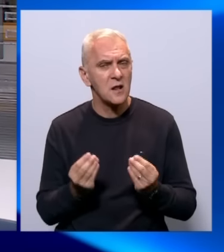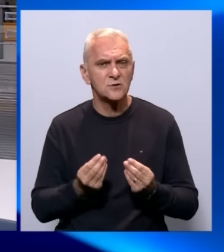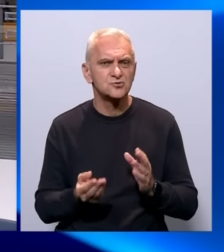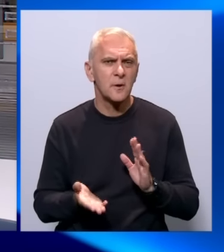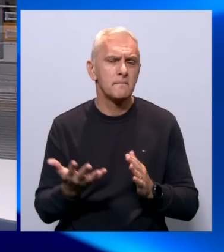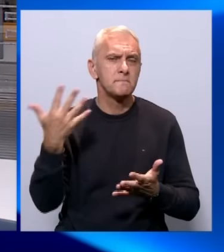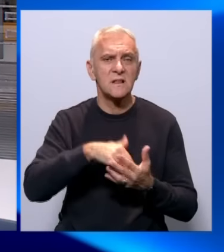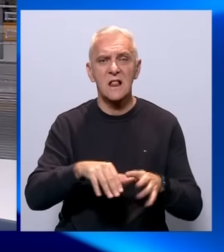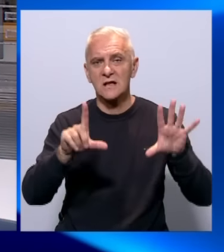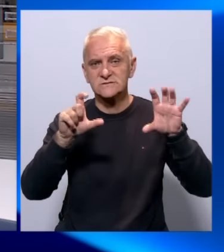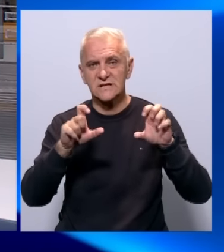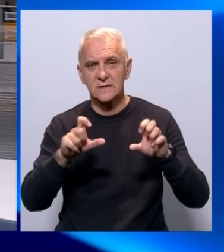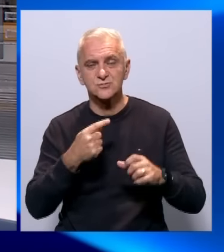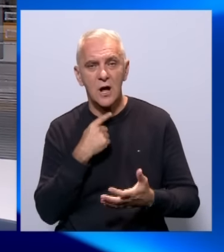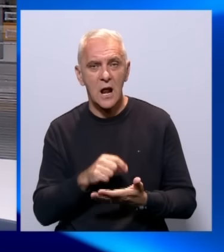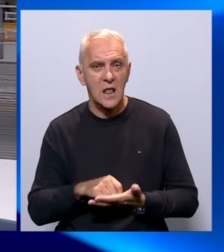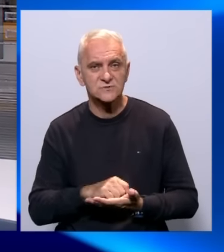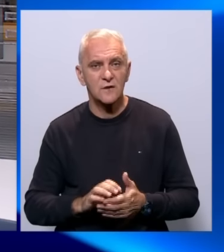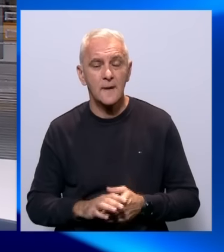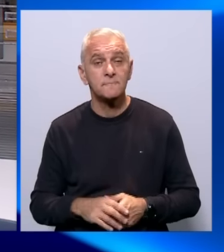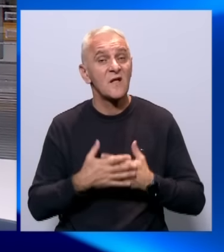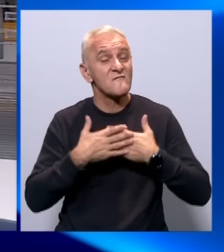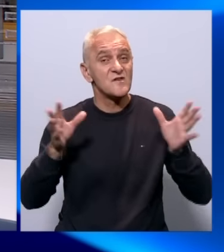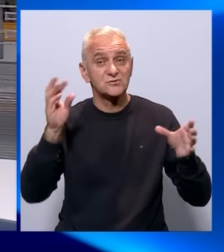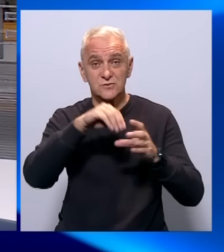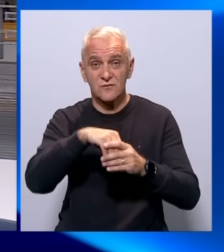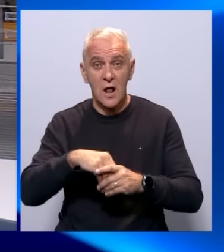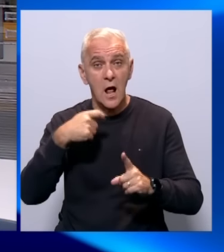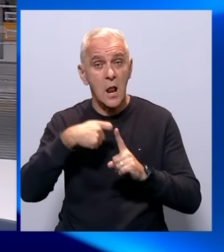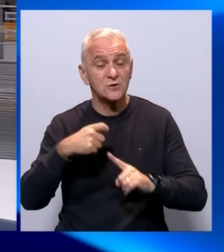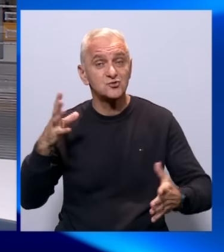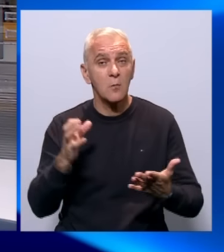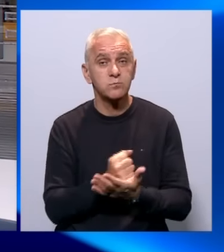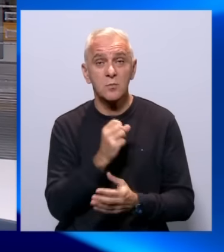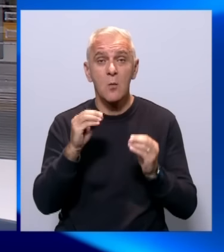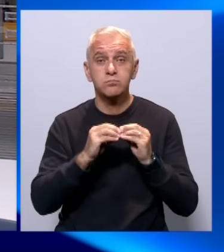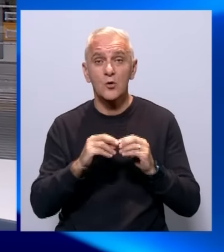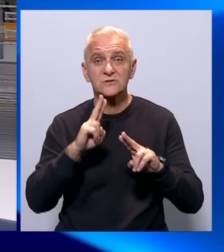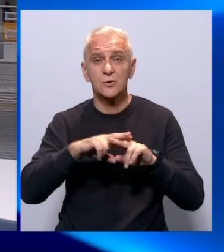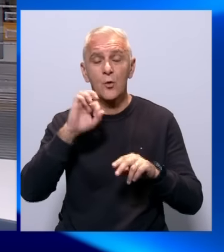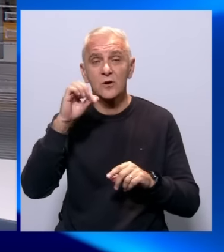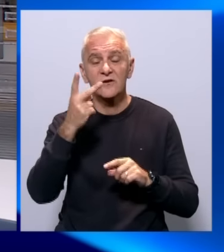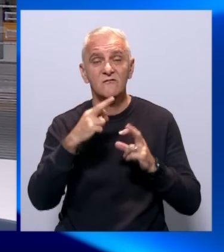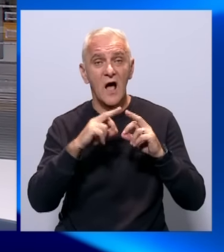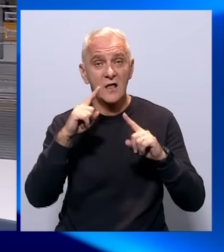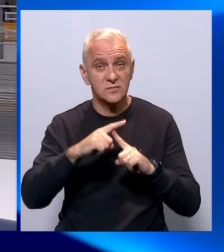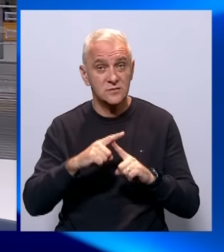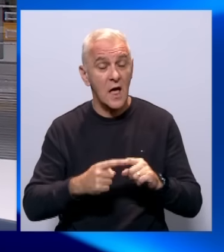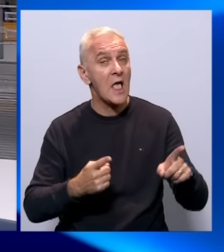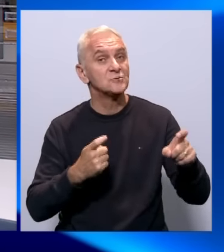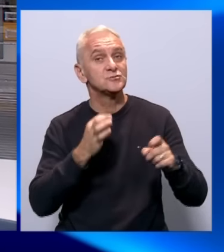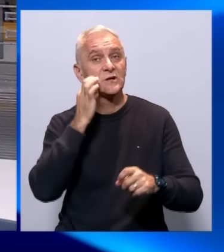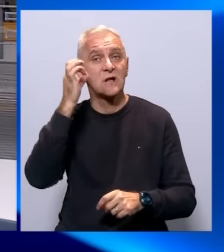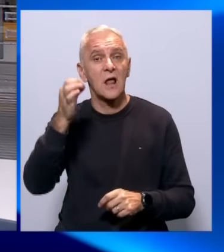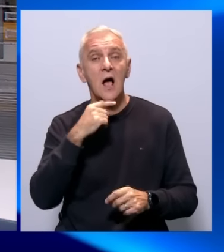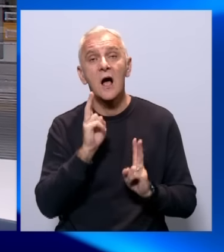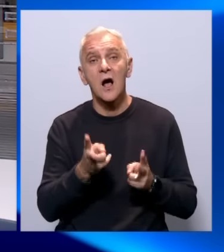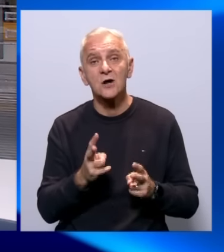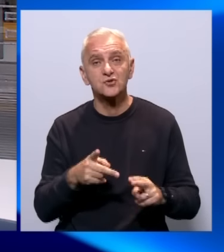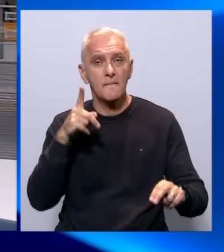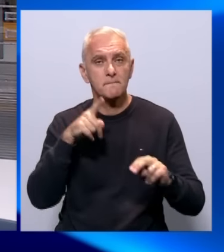od 5700 glasova. Za većinu stanovnika Kladuše pobjeda Borisa Horvata je historijski dan, kako